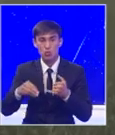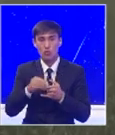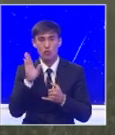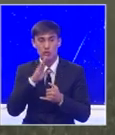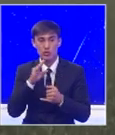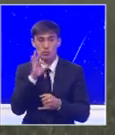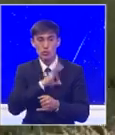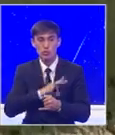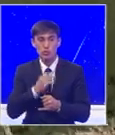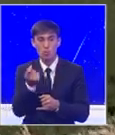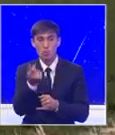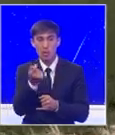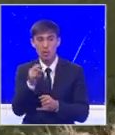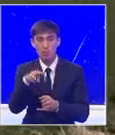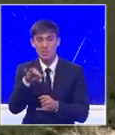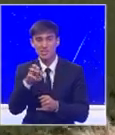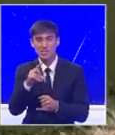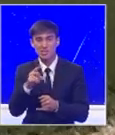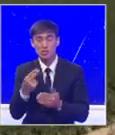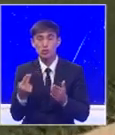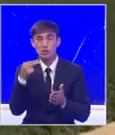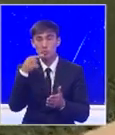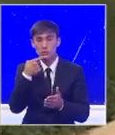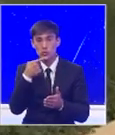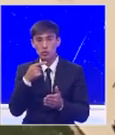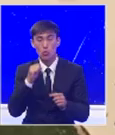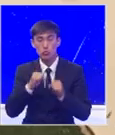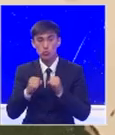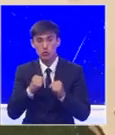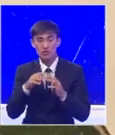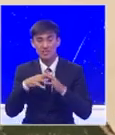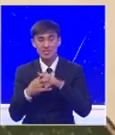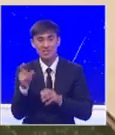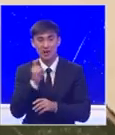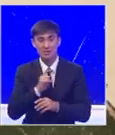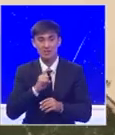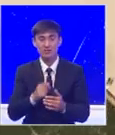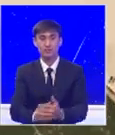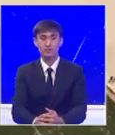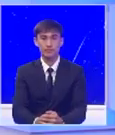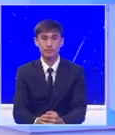Здесь используется очень мало пестицидов. И стоит подчеркнуть, это устойчивое сельское хозяйство.